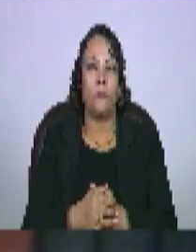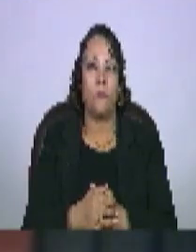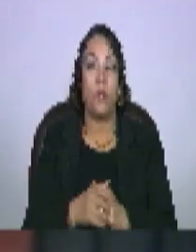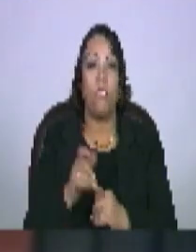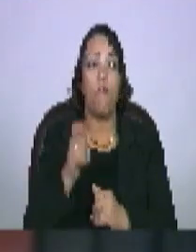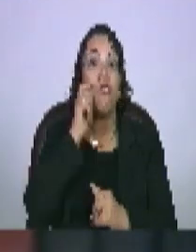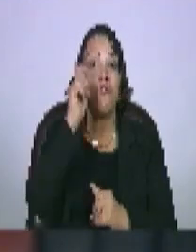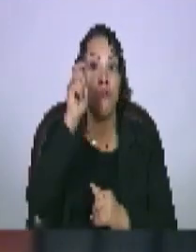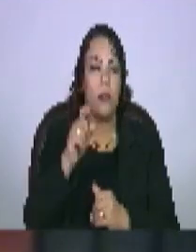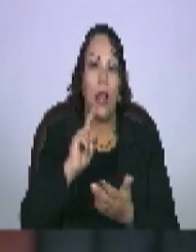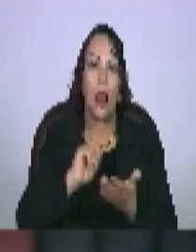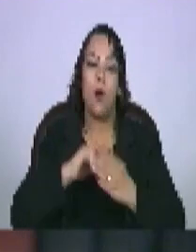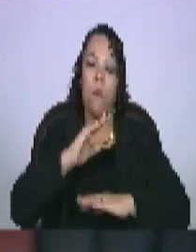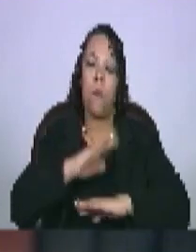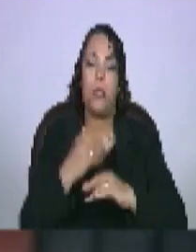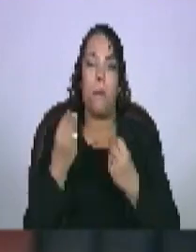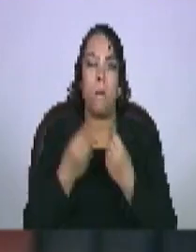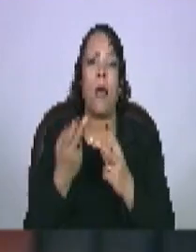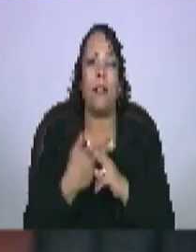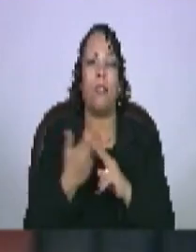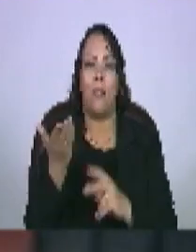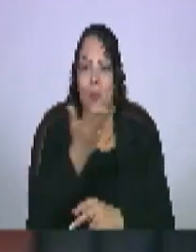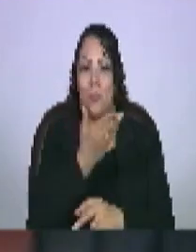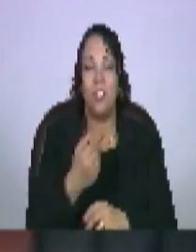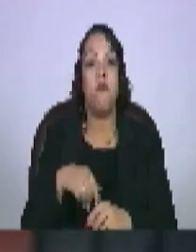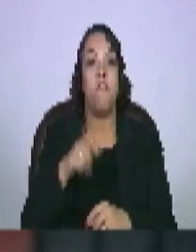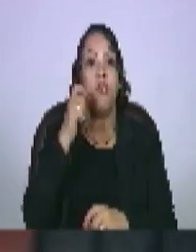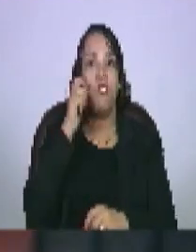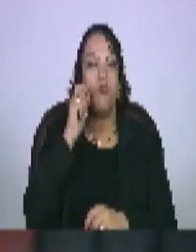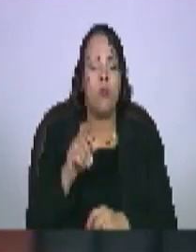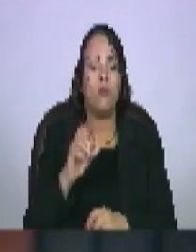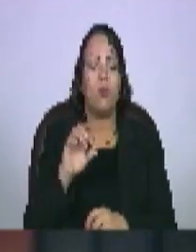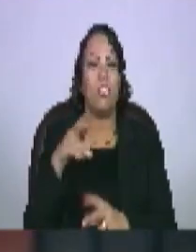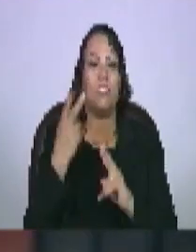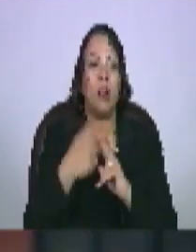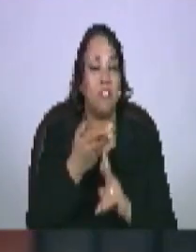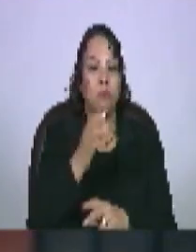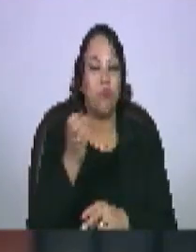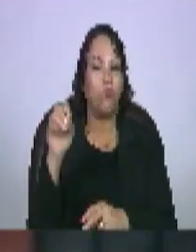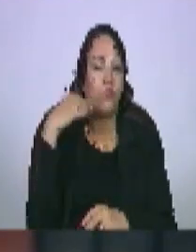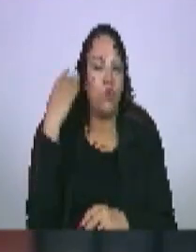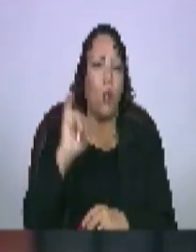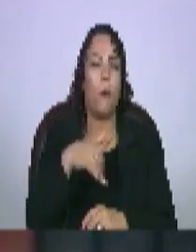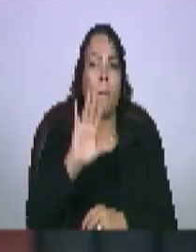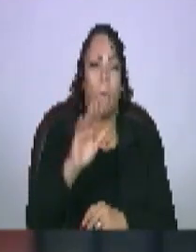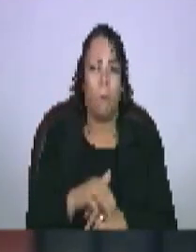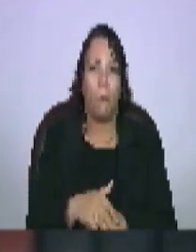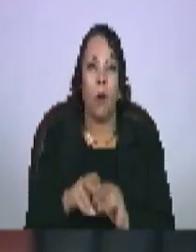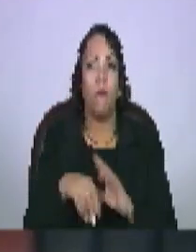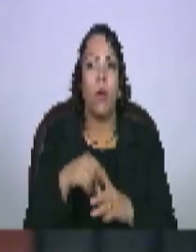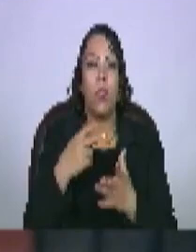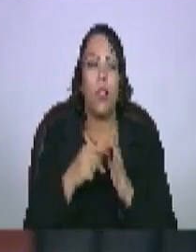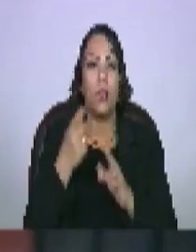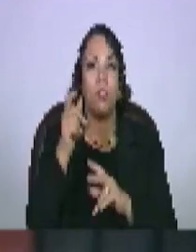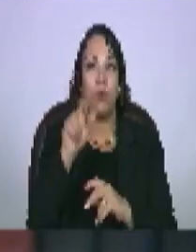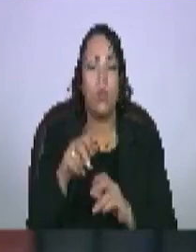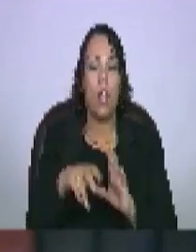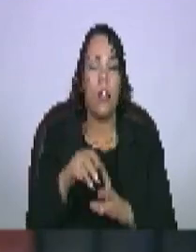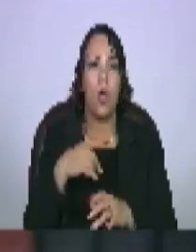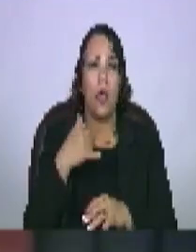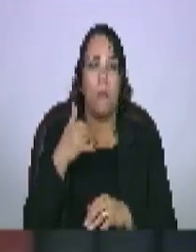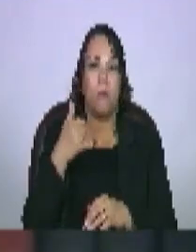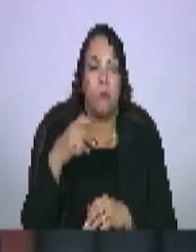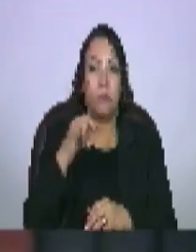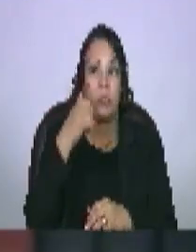في شخص يحترم الاخرين في شخص لا يبالي بالاخرين في شخص يعتقد احيانا ان هو ما بيردش